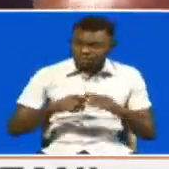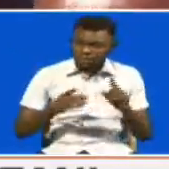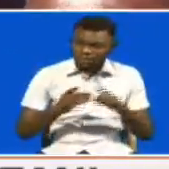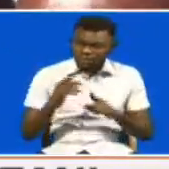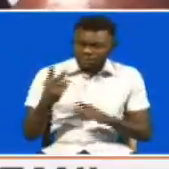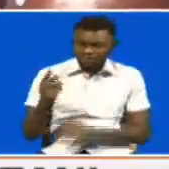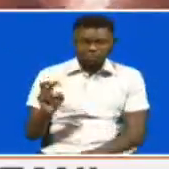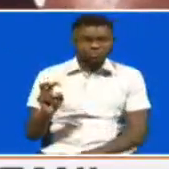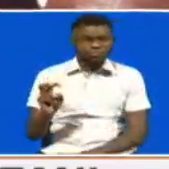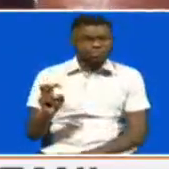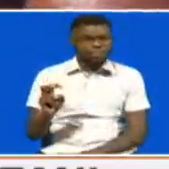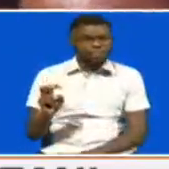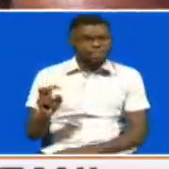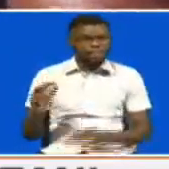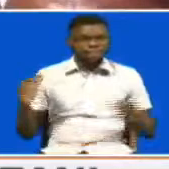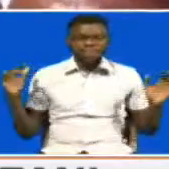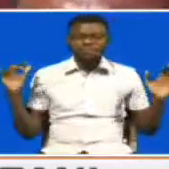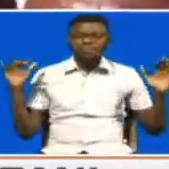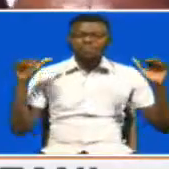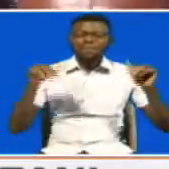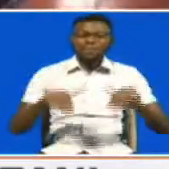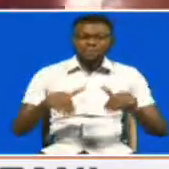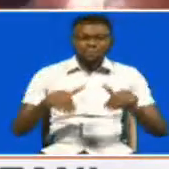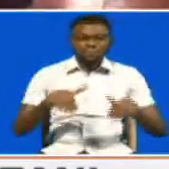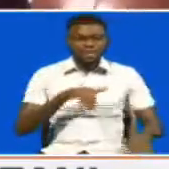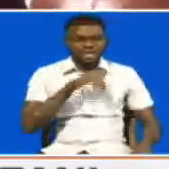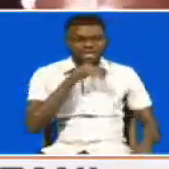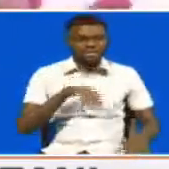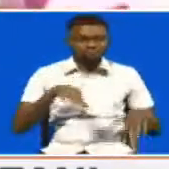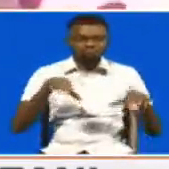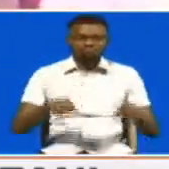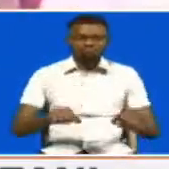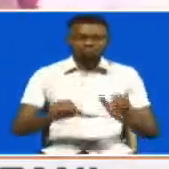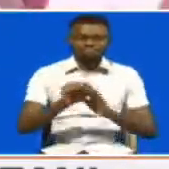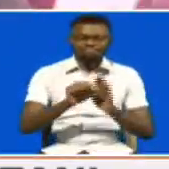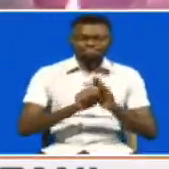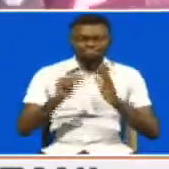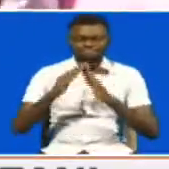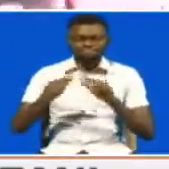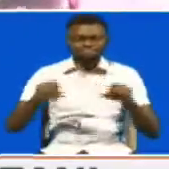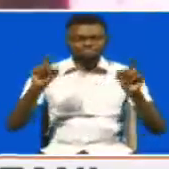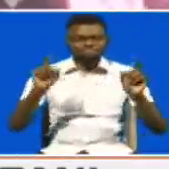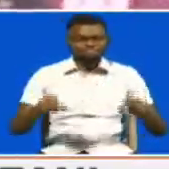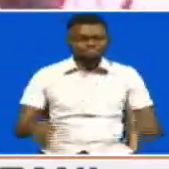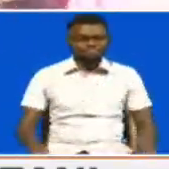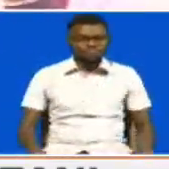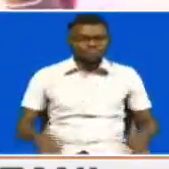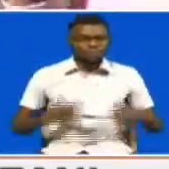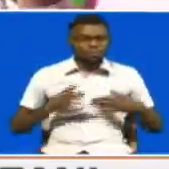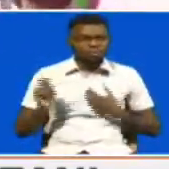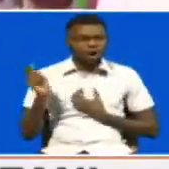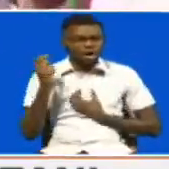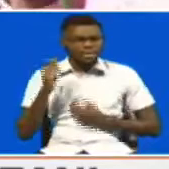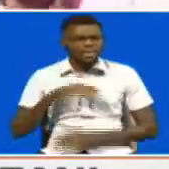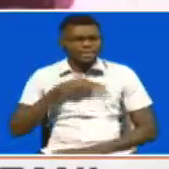tarehe 20 tunakuja hapo vile baba ataingia State House, sisi ndio tunajua. Wakenya